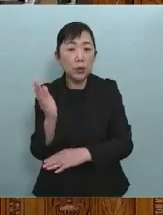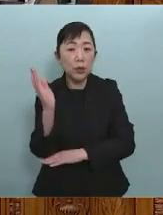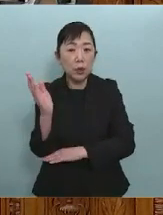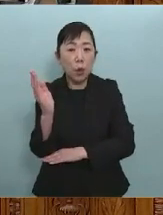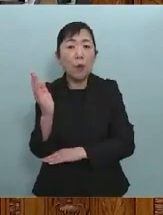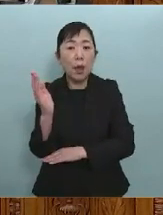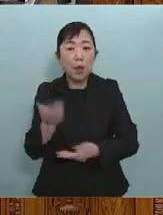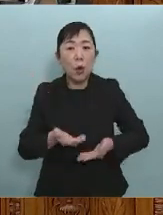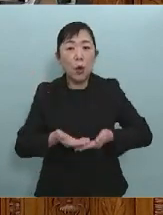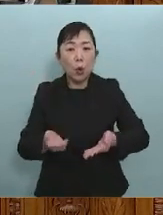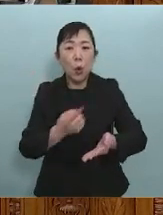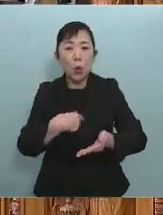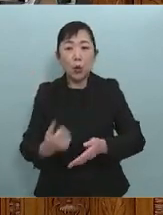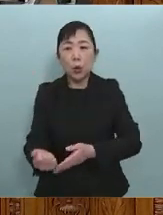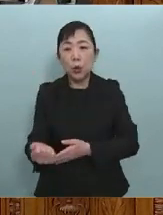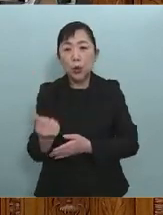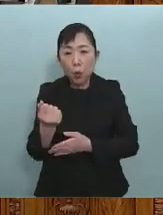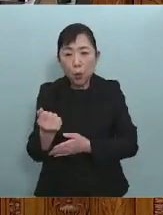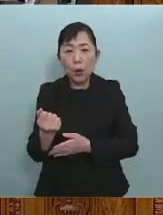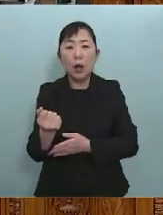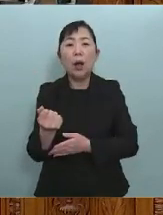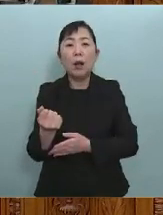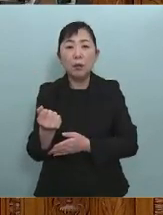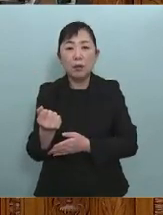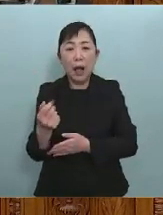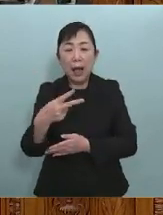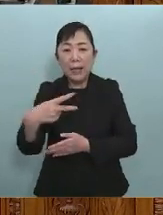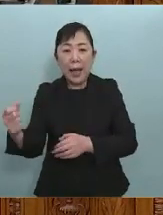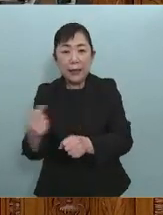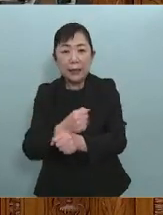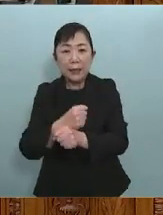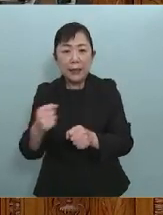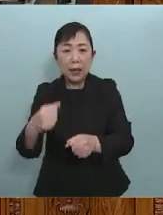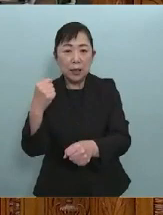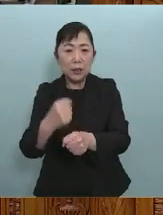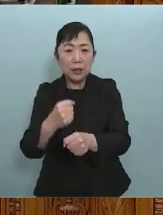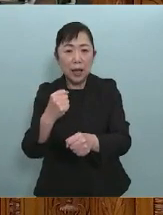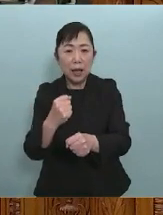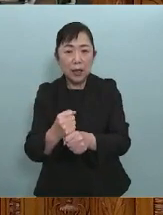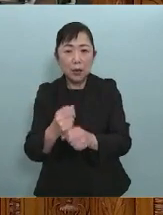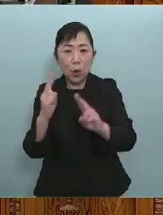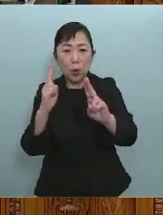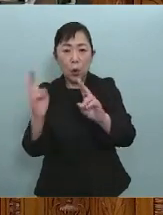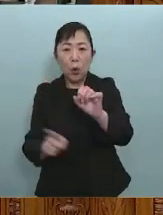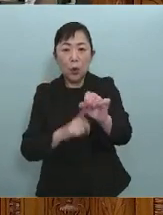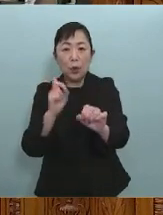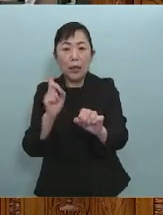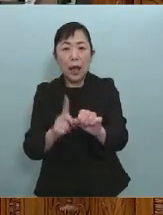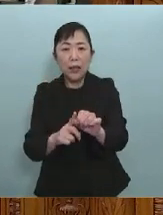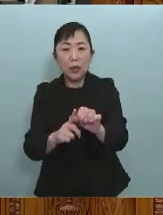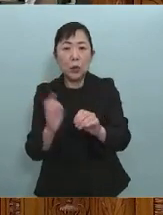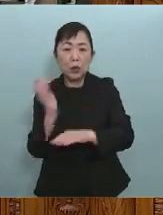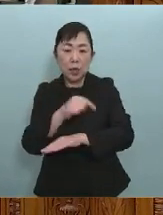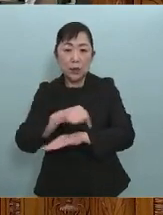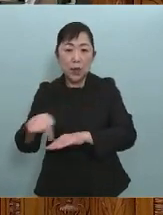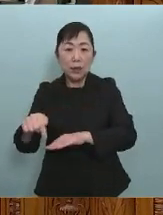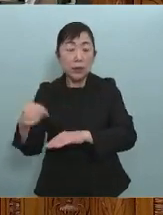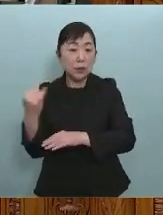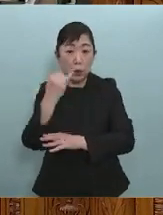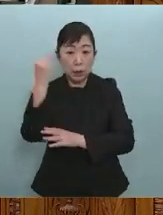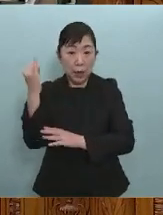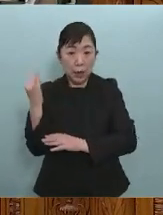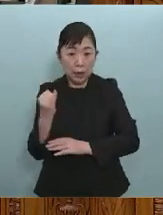供給力の強化はほぼ第二次産業製造業をターゲットにした政策イメージに見えます